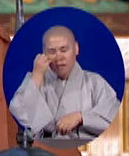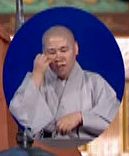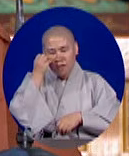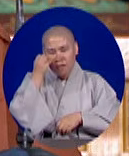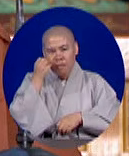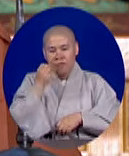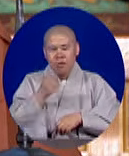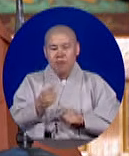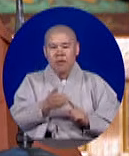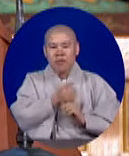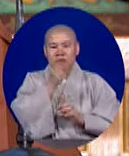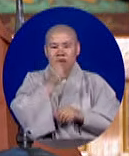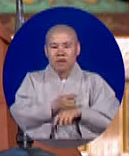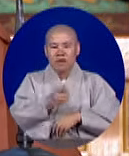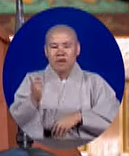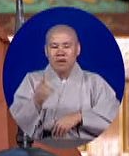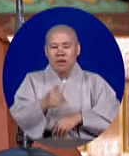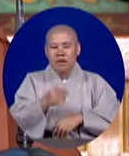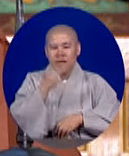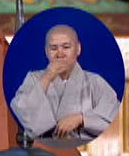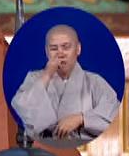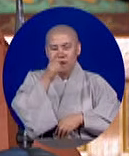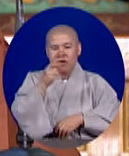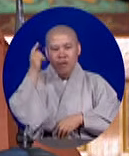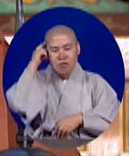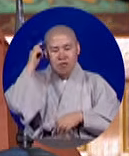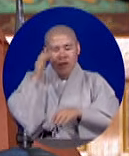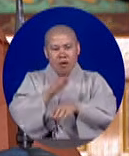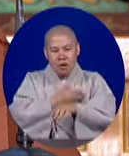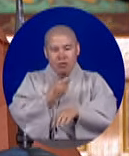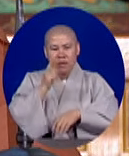불성을 가진 중생이 왜 저렇게 못된 짓을 할까?